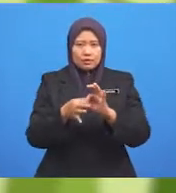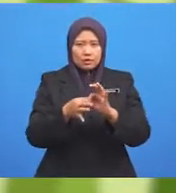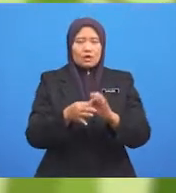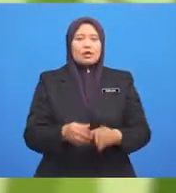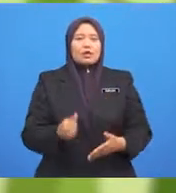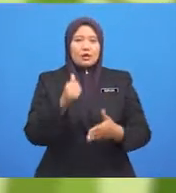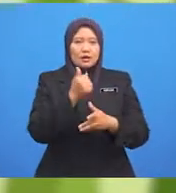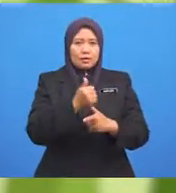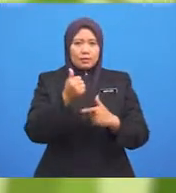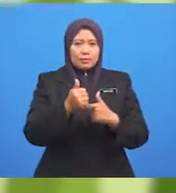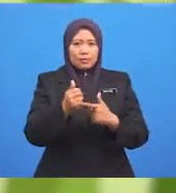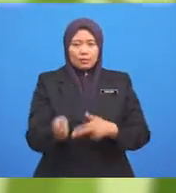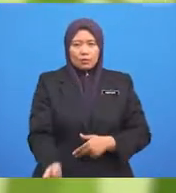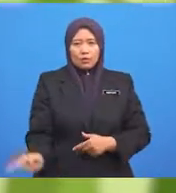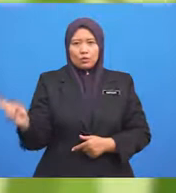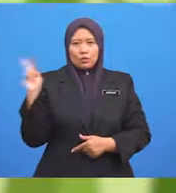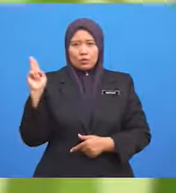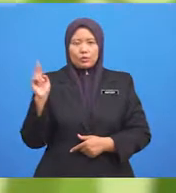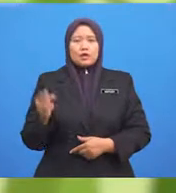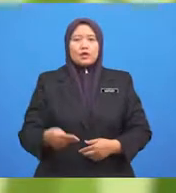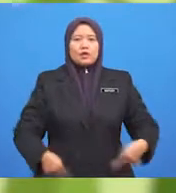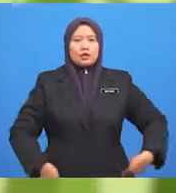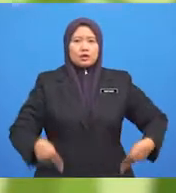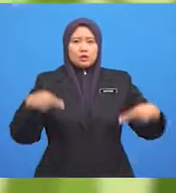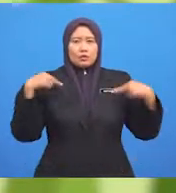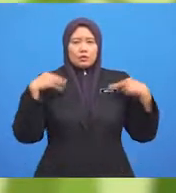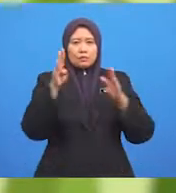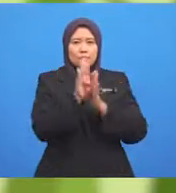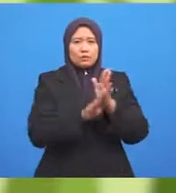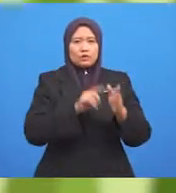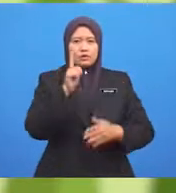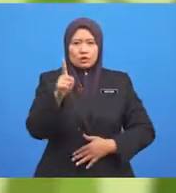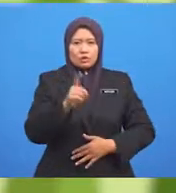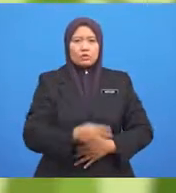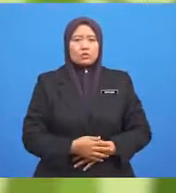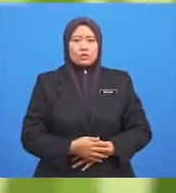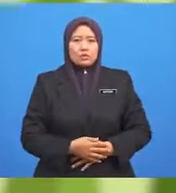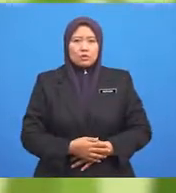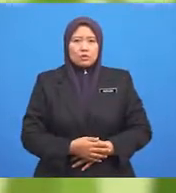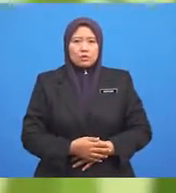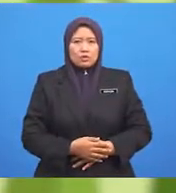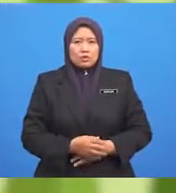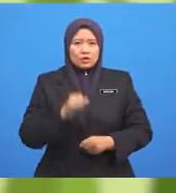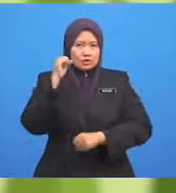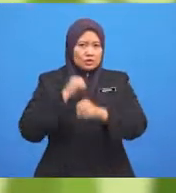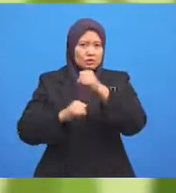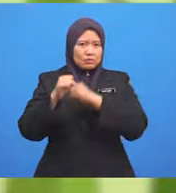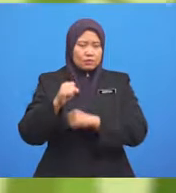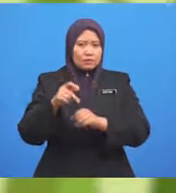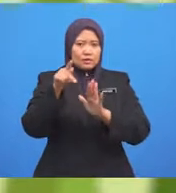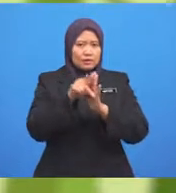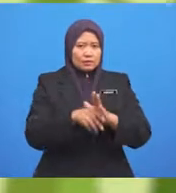atau keutuhan hidup bersatu. Hal ini dapat digambarkan dengan sifat kepaduan